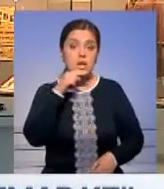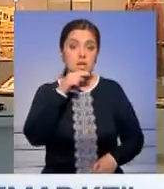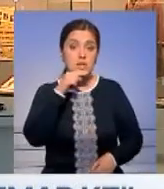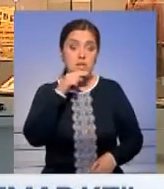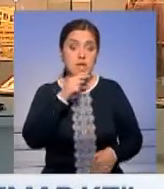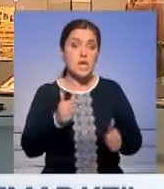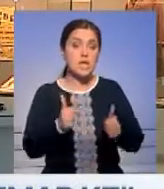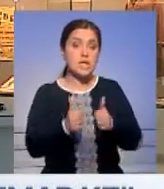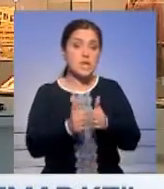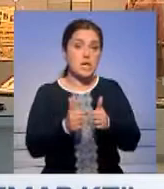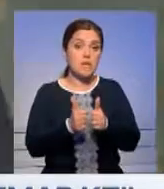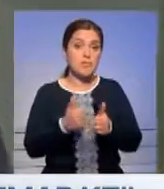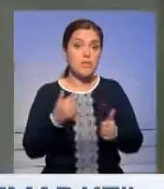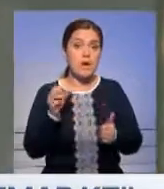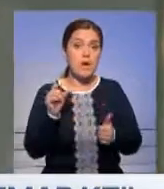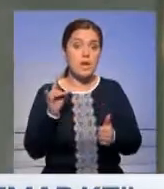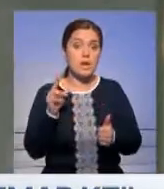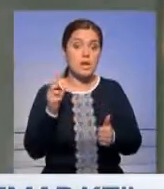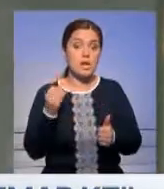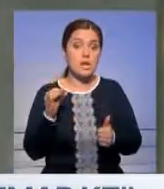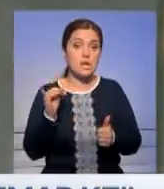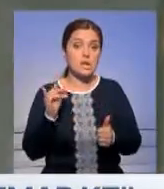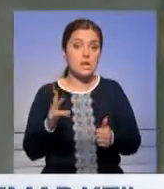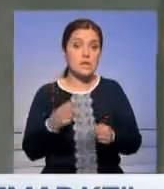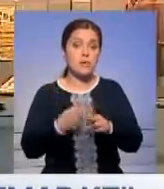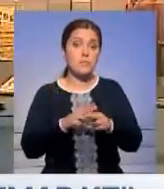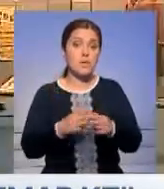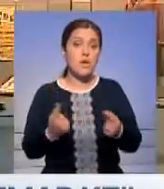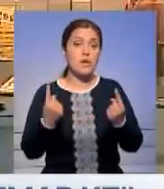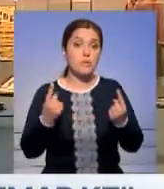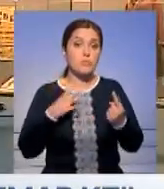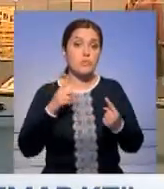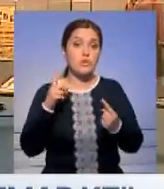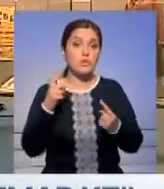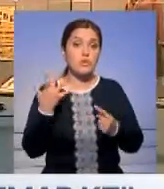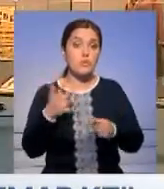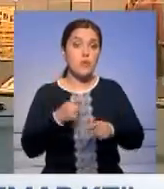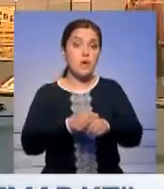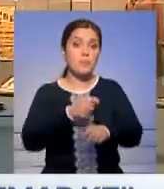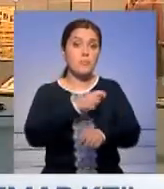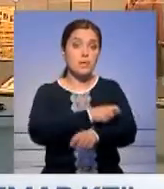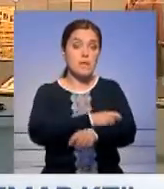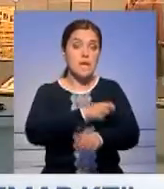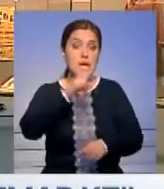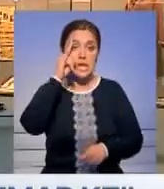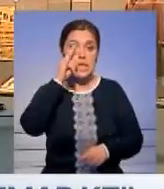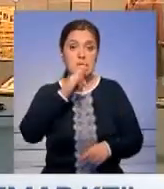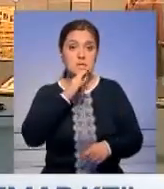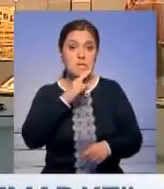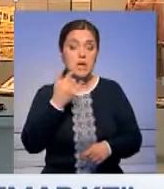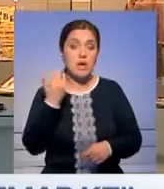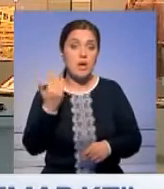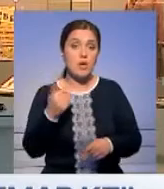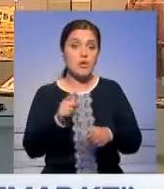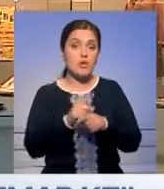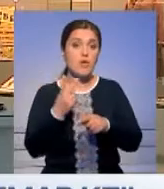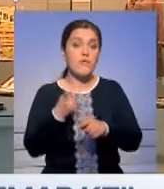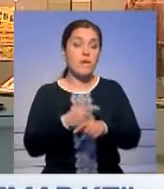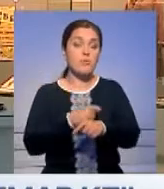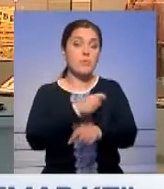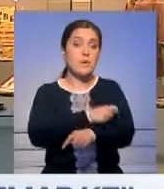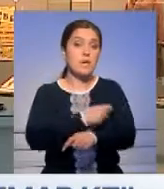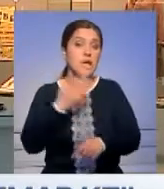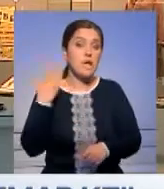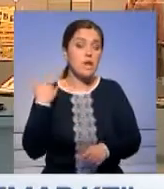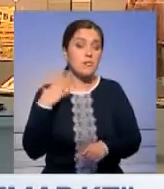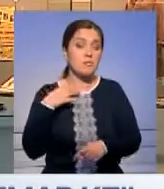одной вязи. И если аркаим где-то по масштабам в радиусе 150 метров, а казахстанская версия уже там Камысты укреплены, это 200 метров. Это